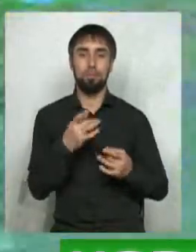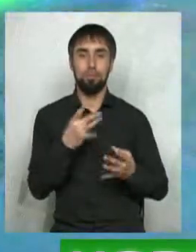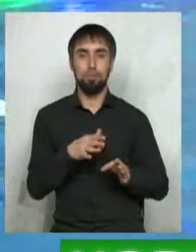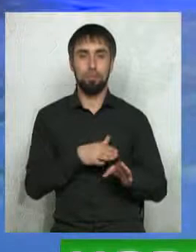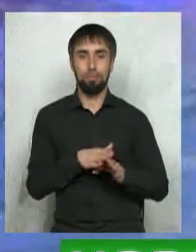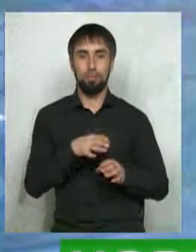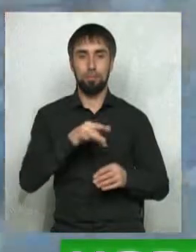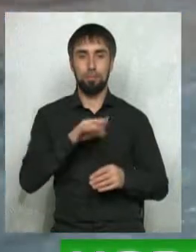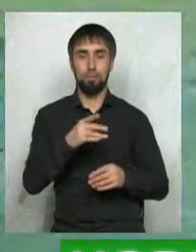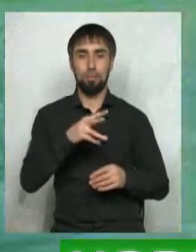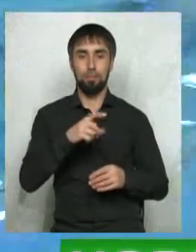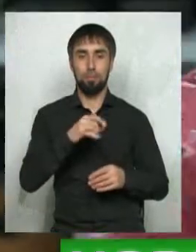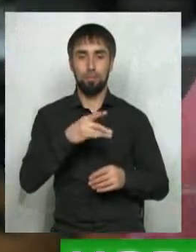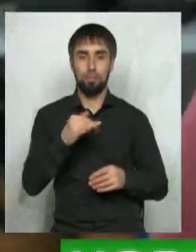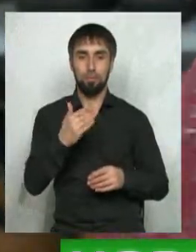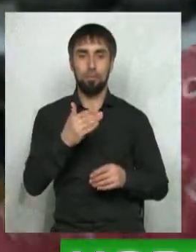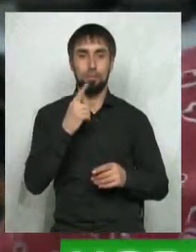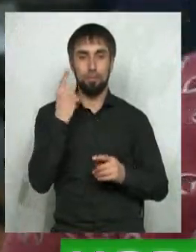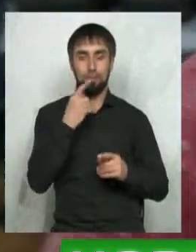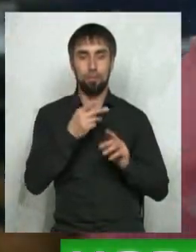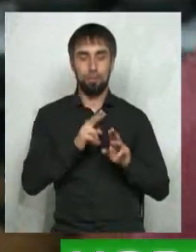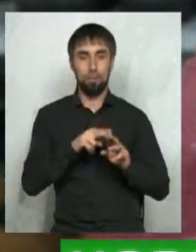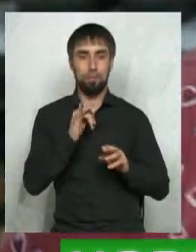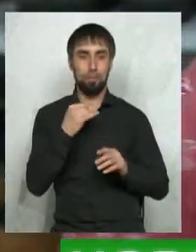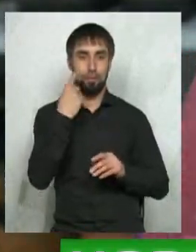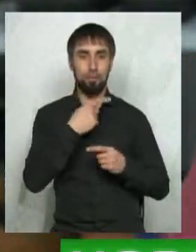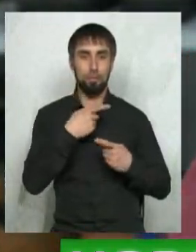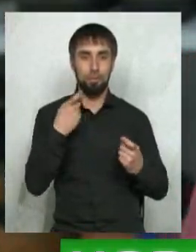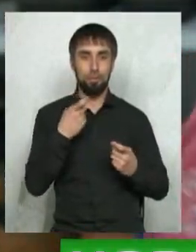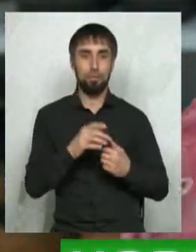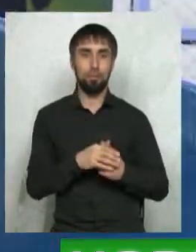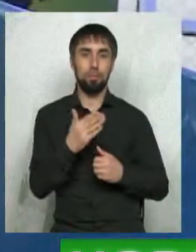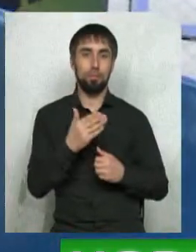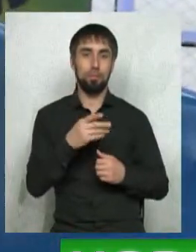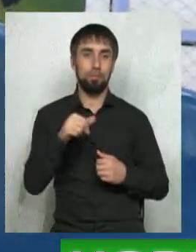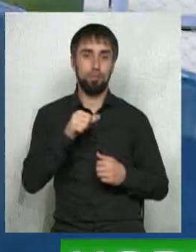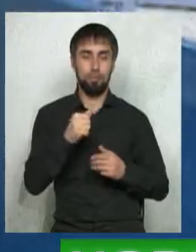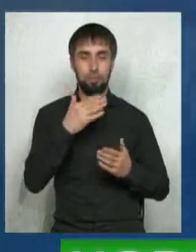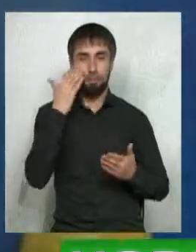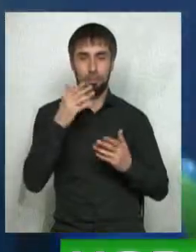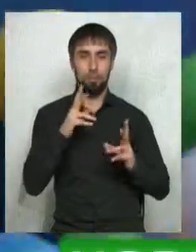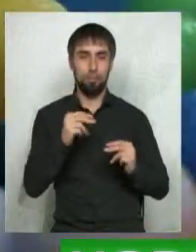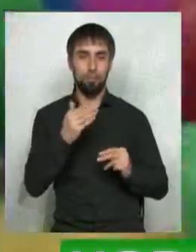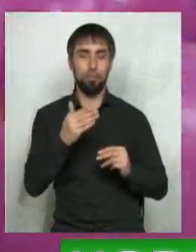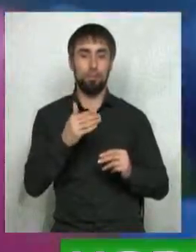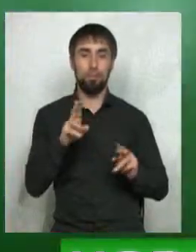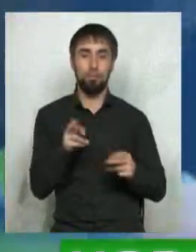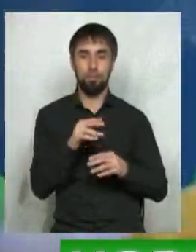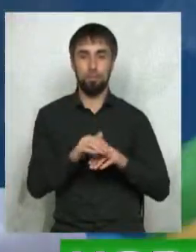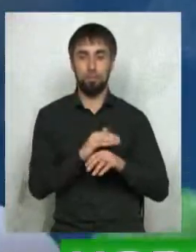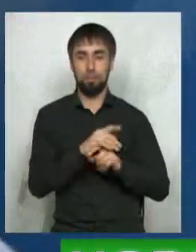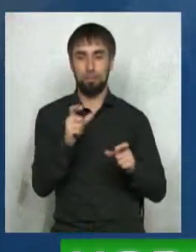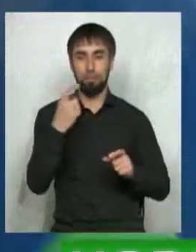целая палитра эмоций, искрящиеся глаза и улыбка на лице. Ради этих минут счастья и веселья клуб добрых людей и